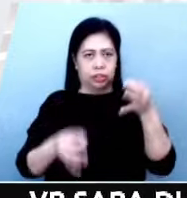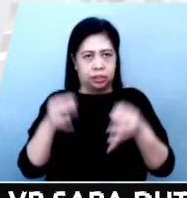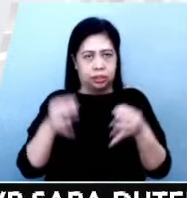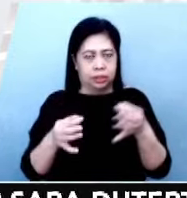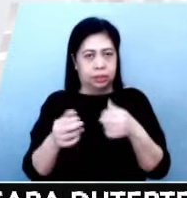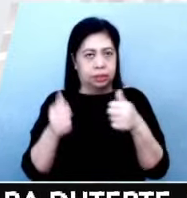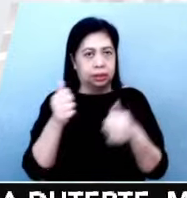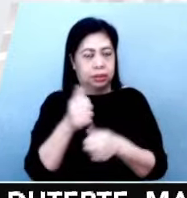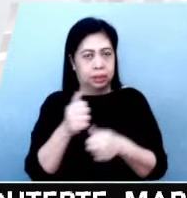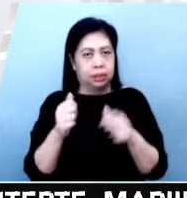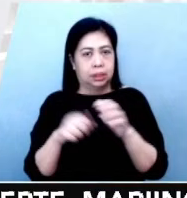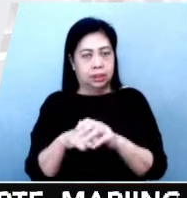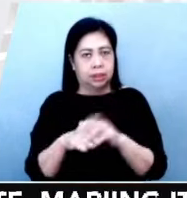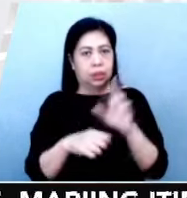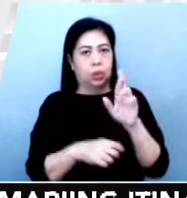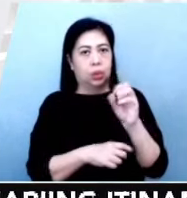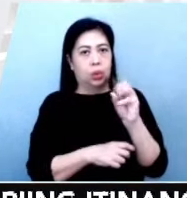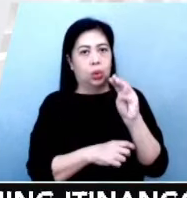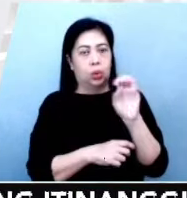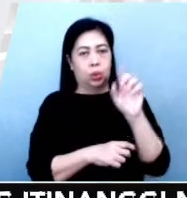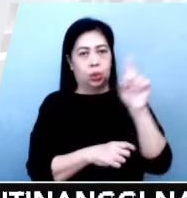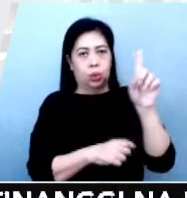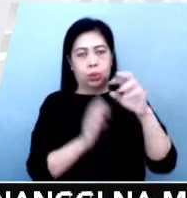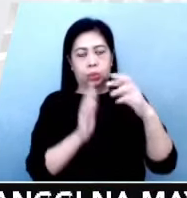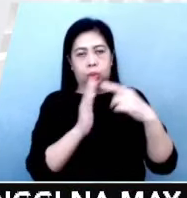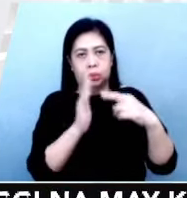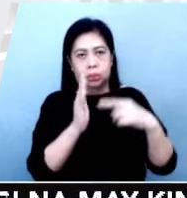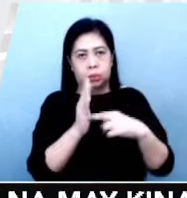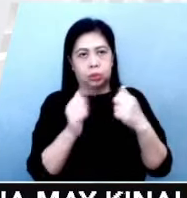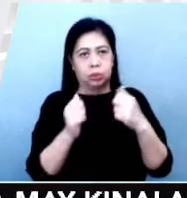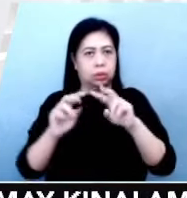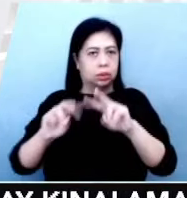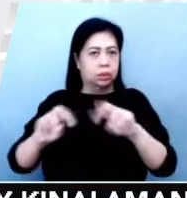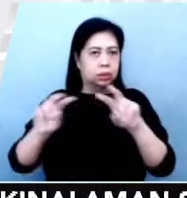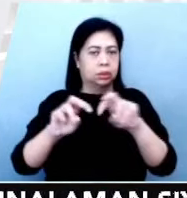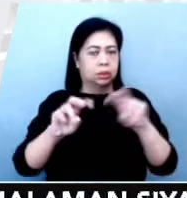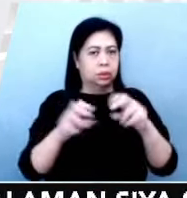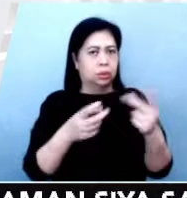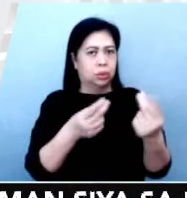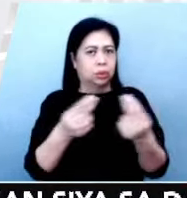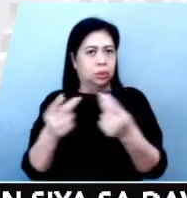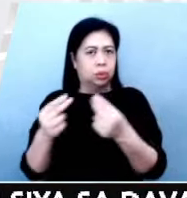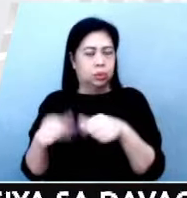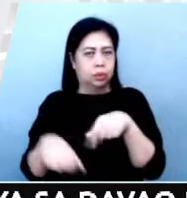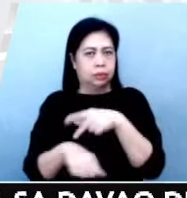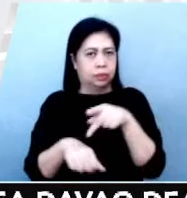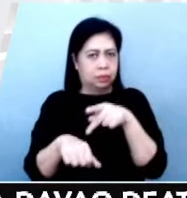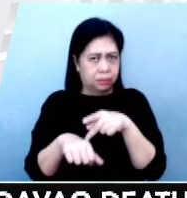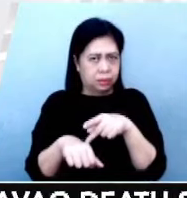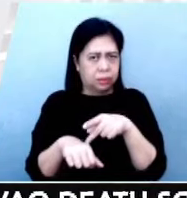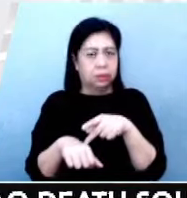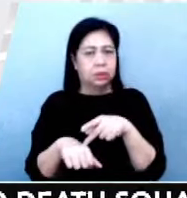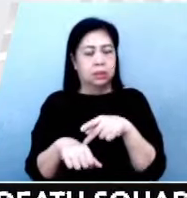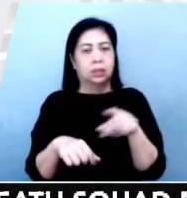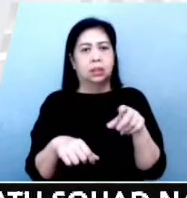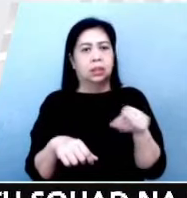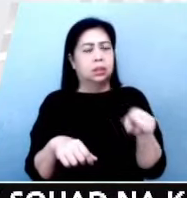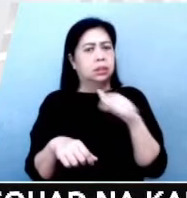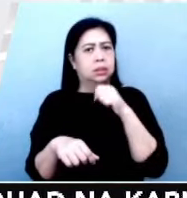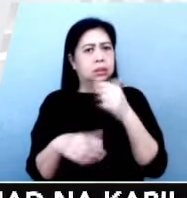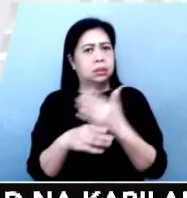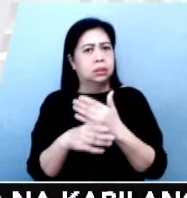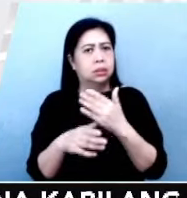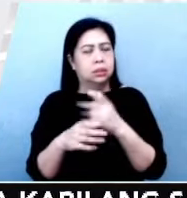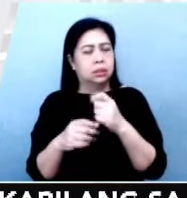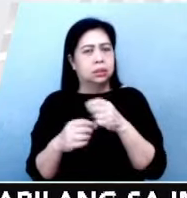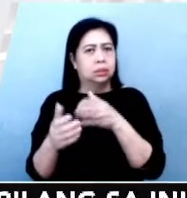Rome Statute na ayon ang kanilang pag-iimbestiga sa mga ginagawa ng bansa at hindi balakid sa imbestigasyon at prosekusyon